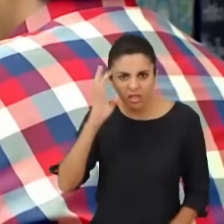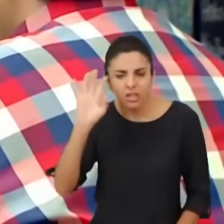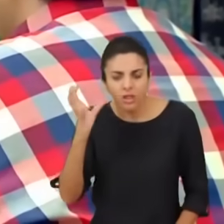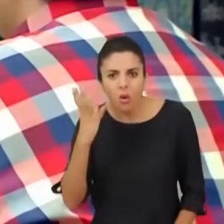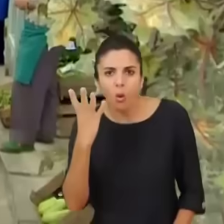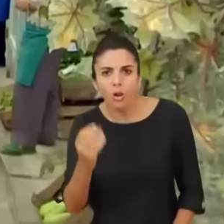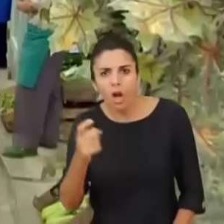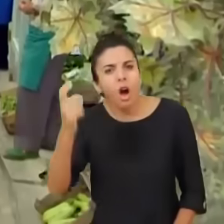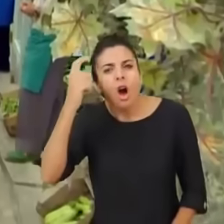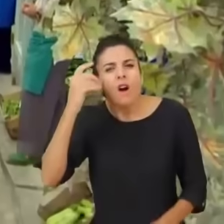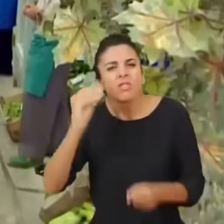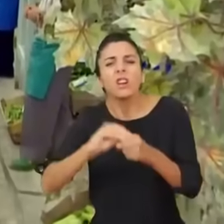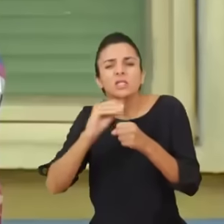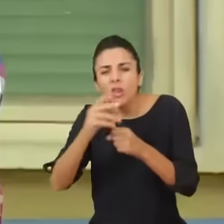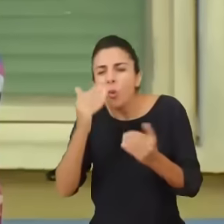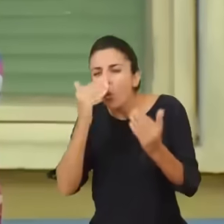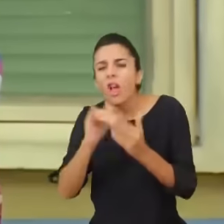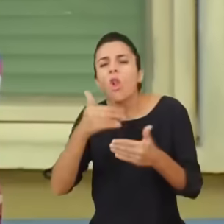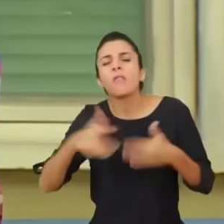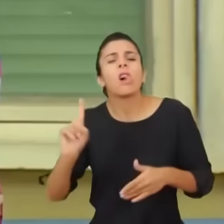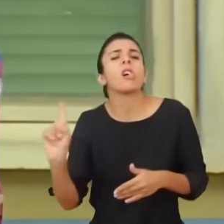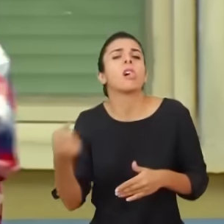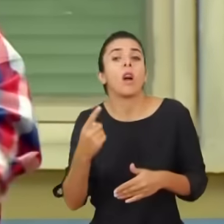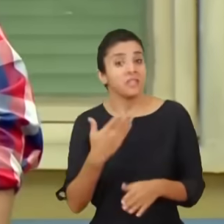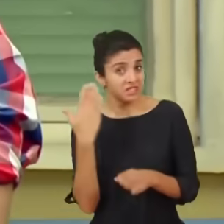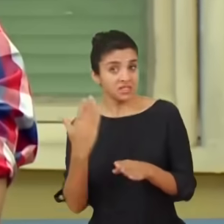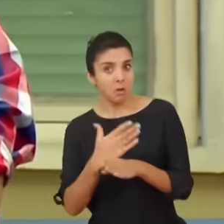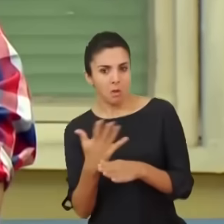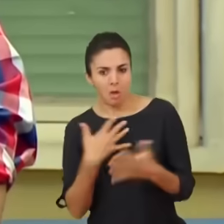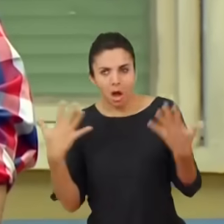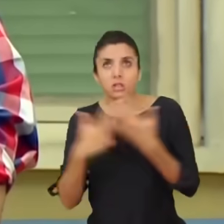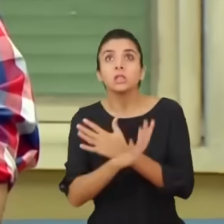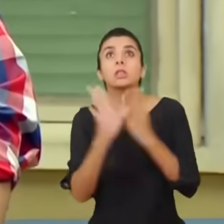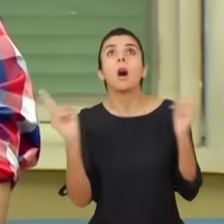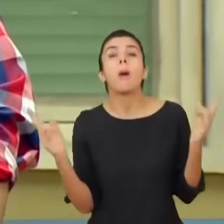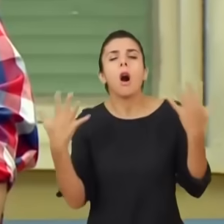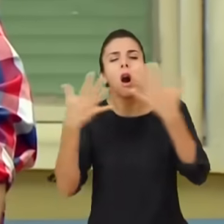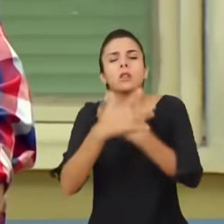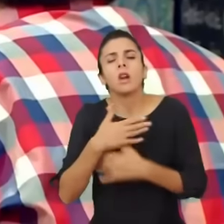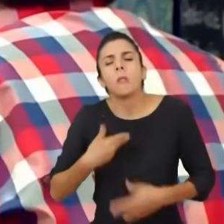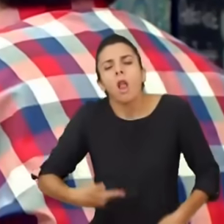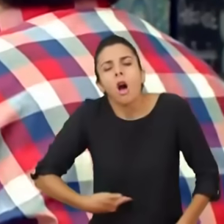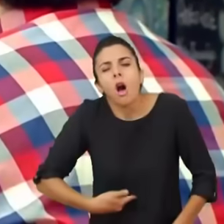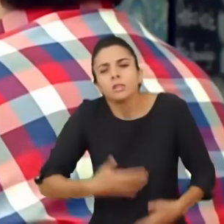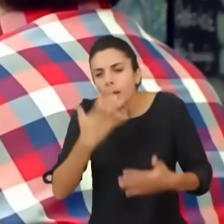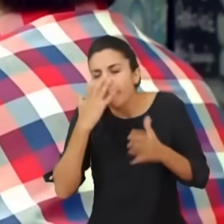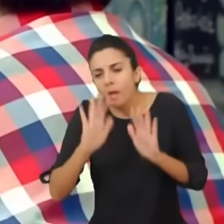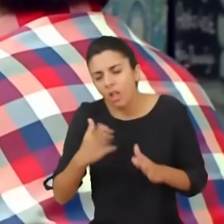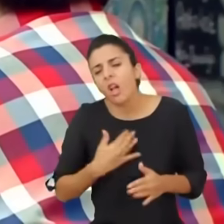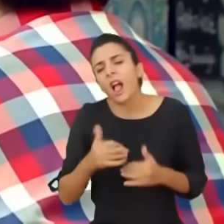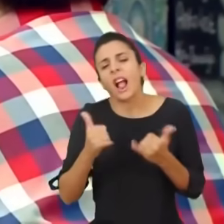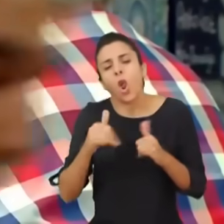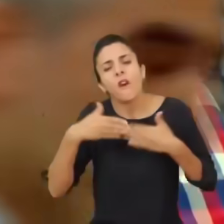mi? Sen bu kafayla kilo milo veremezsin ya. Niye veremiyorum abi? Zaten akşama kadar aç duracağız. İlla ki kilo vereceğim. Allah